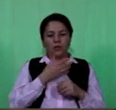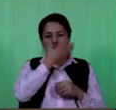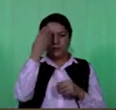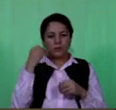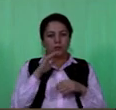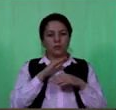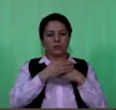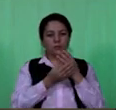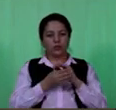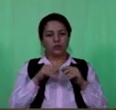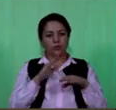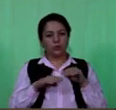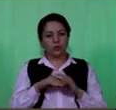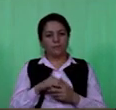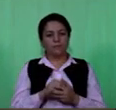руки